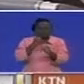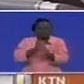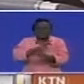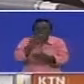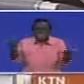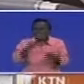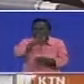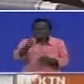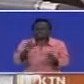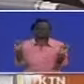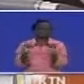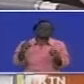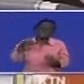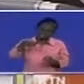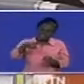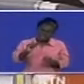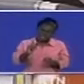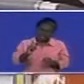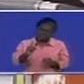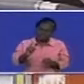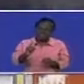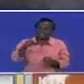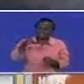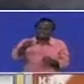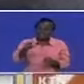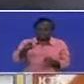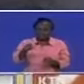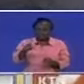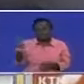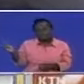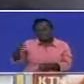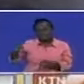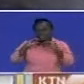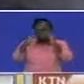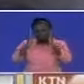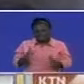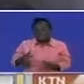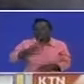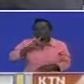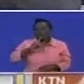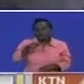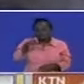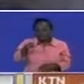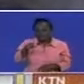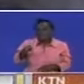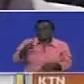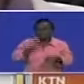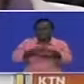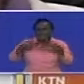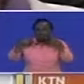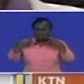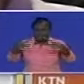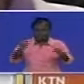questions shall not be graded. Waziri wa elimu alitoa tamko hilo siku ya kutangazwa kwa matokeo